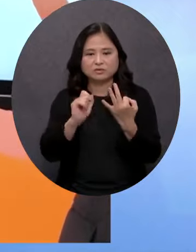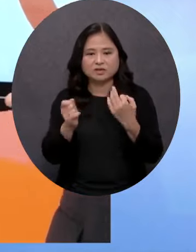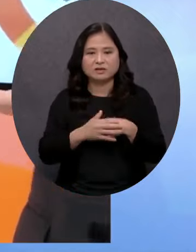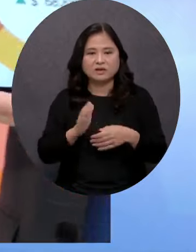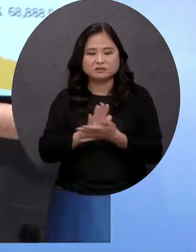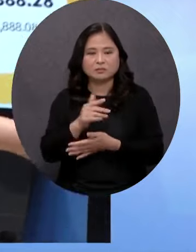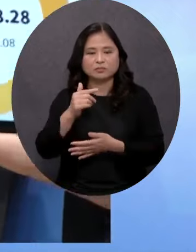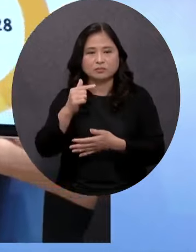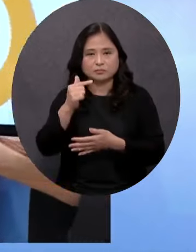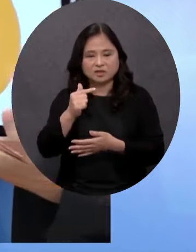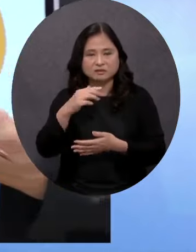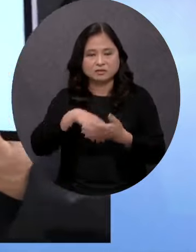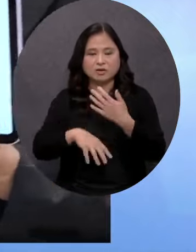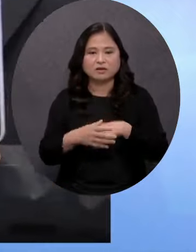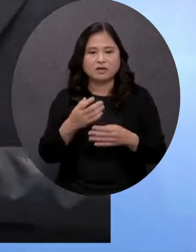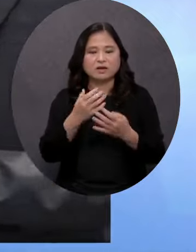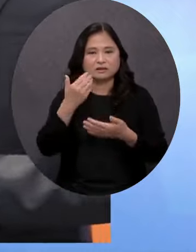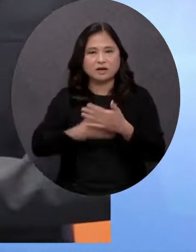减